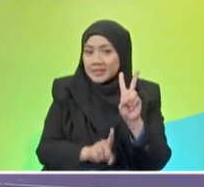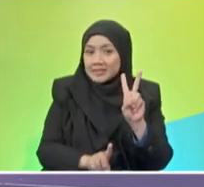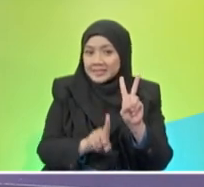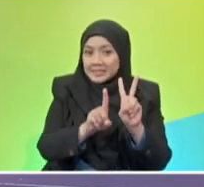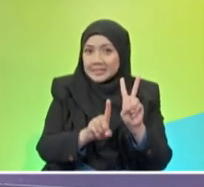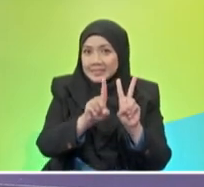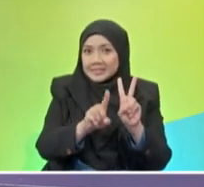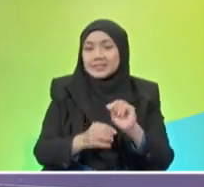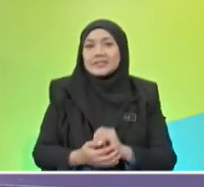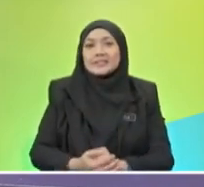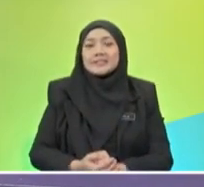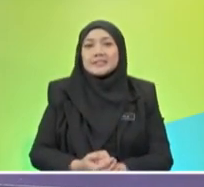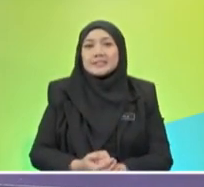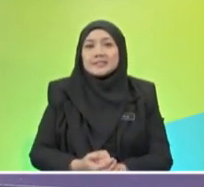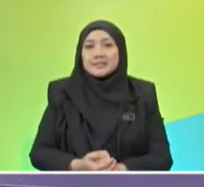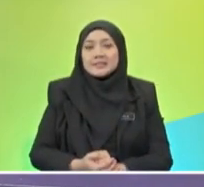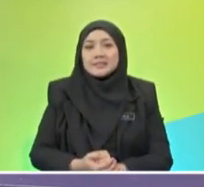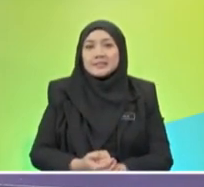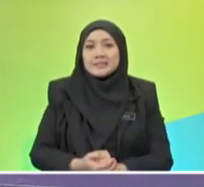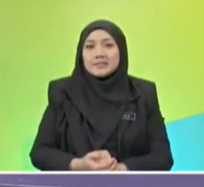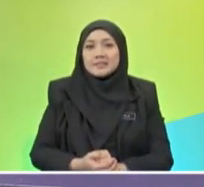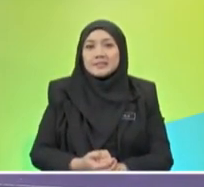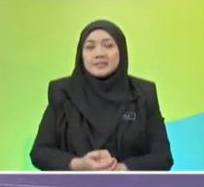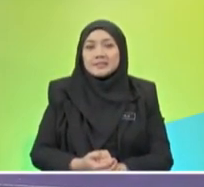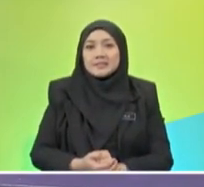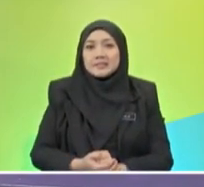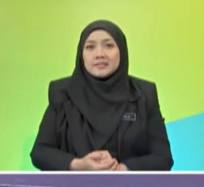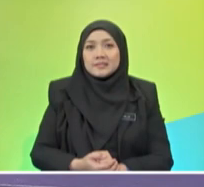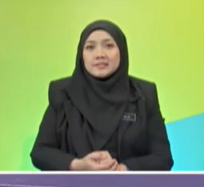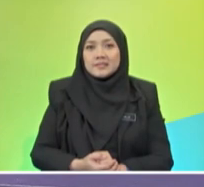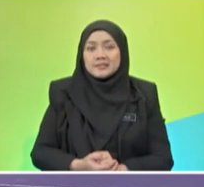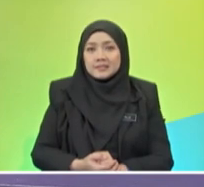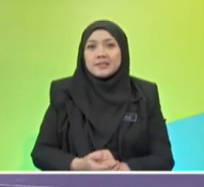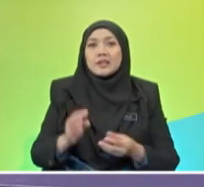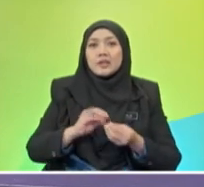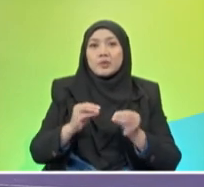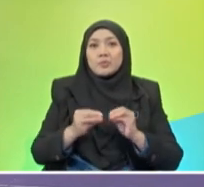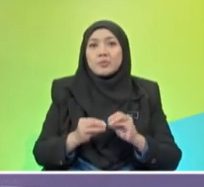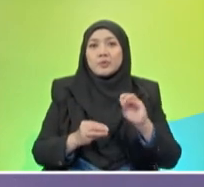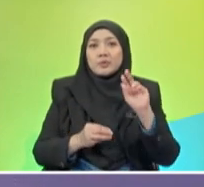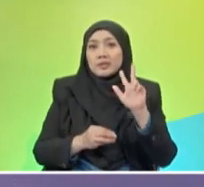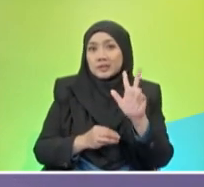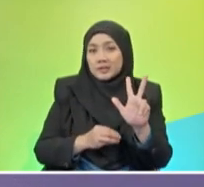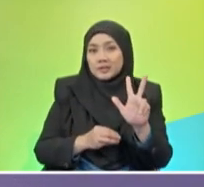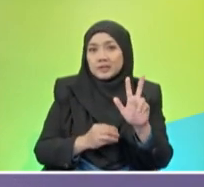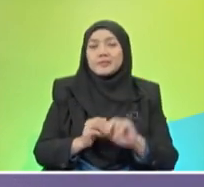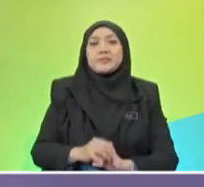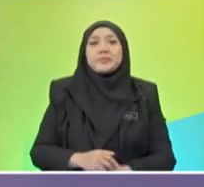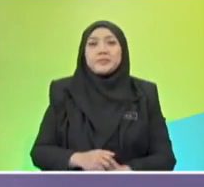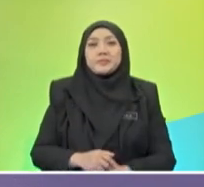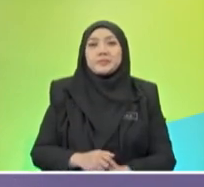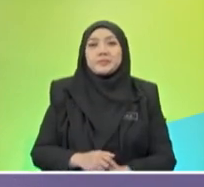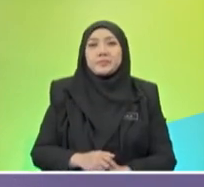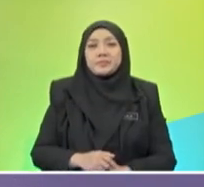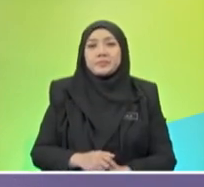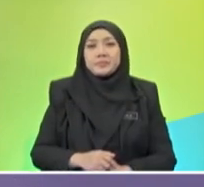Okey. Betul, Cikgu? Betul. Anak tangga kedua. 1, 2, 3. Ya. 3. Betul. Anak tangga